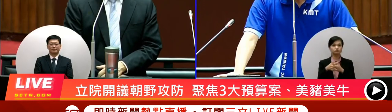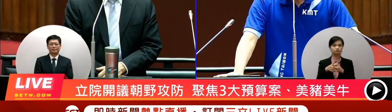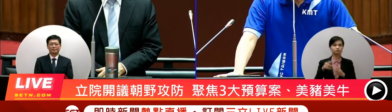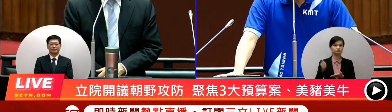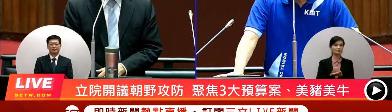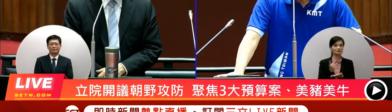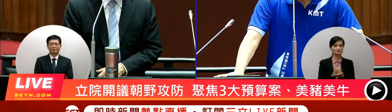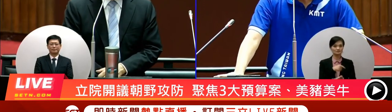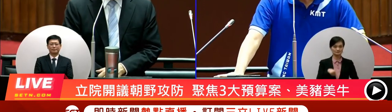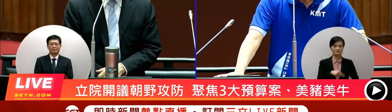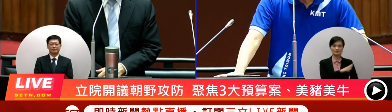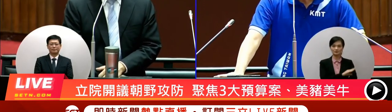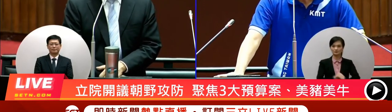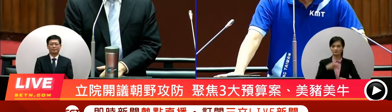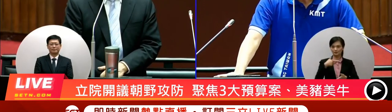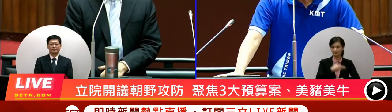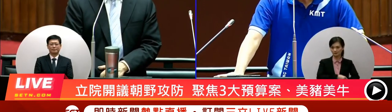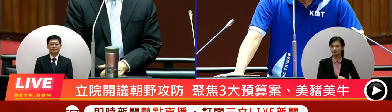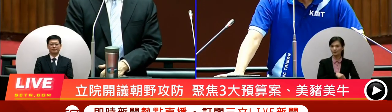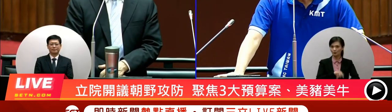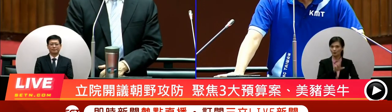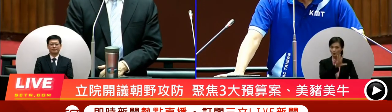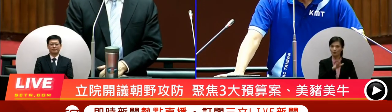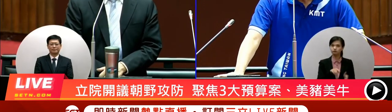精的美猪进口的这个专案报告，